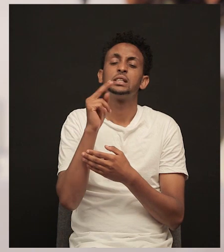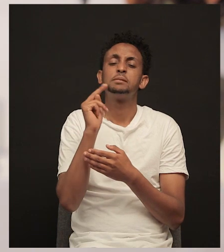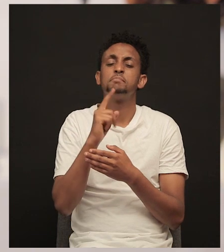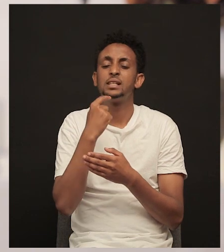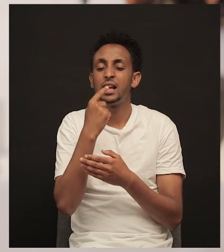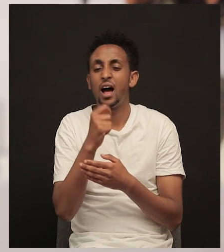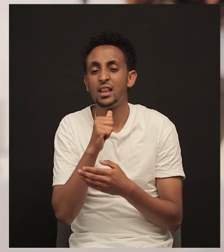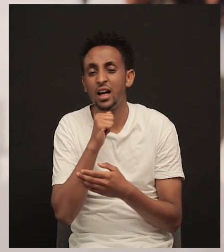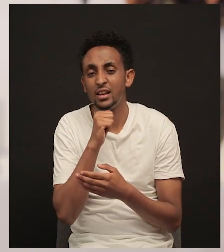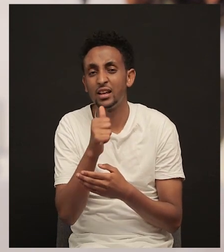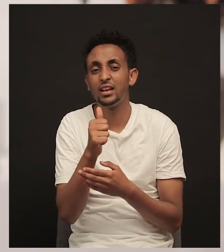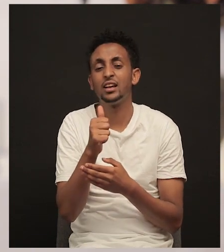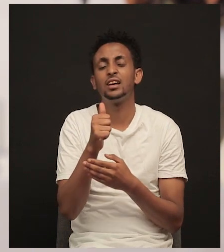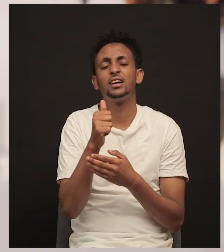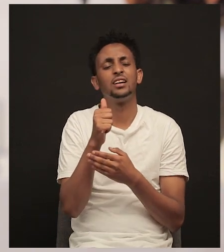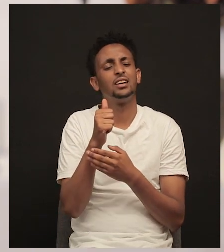እርም እንዳላለ